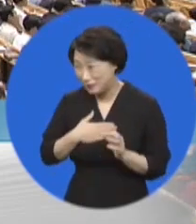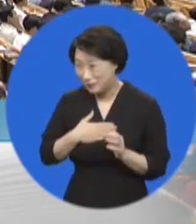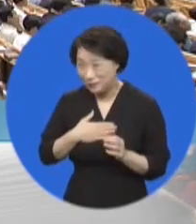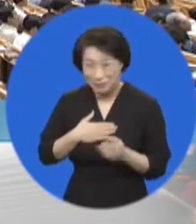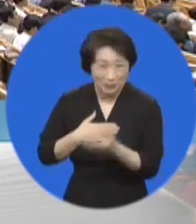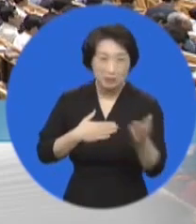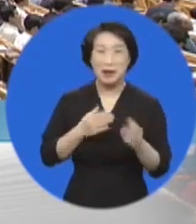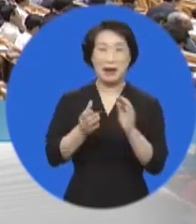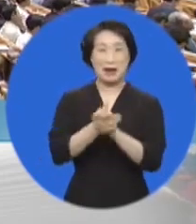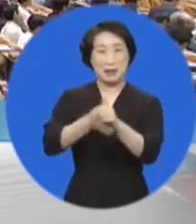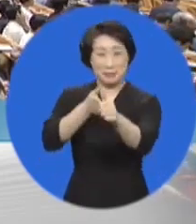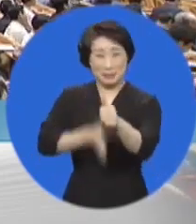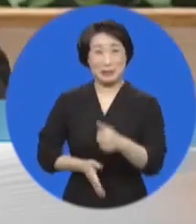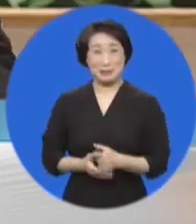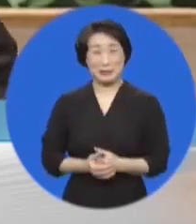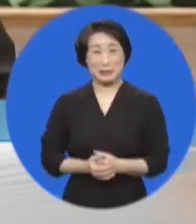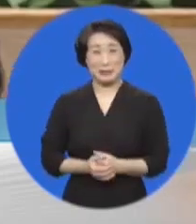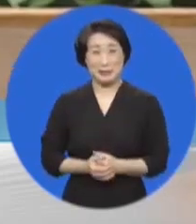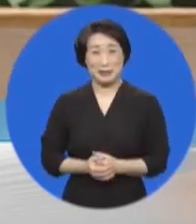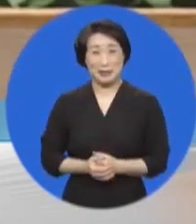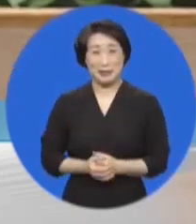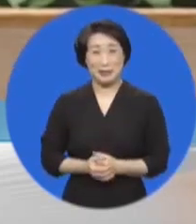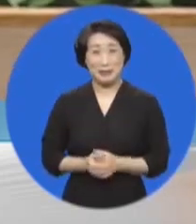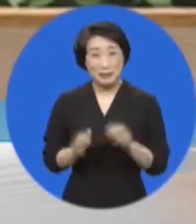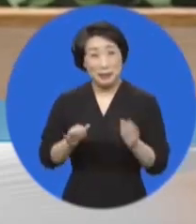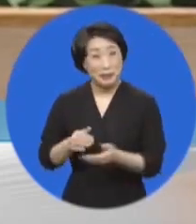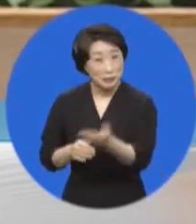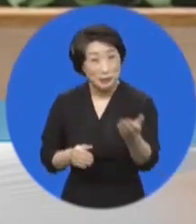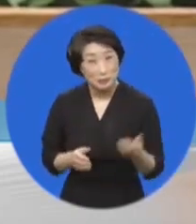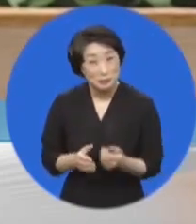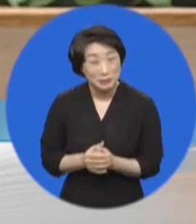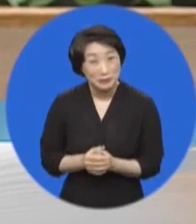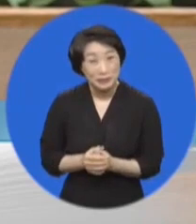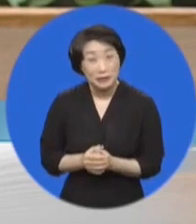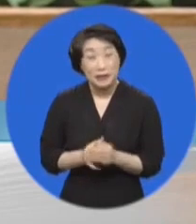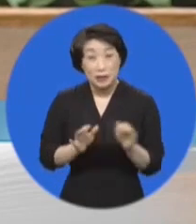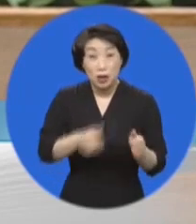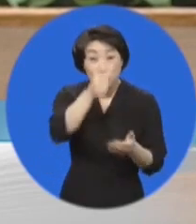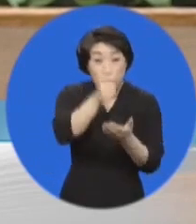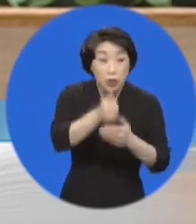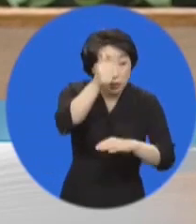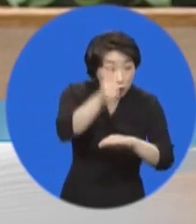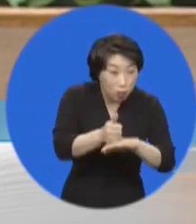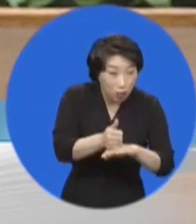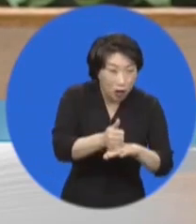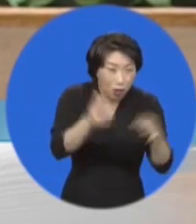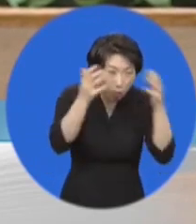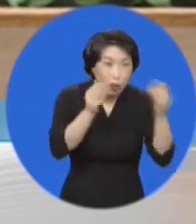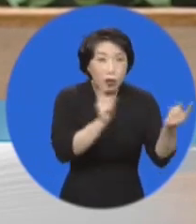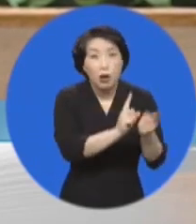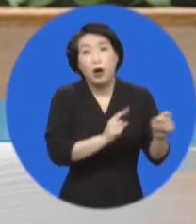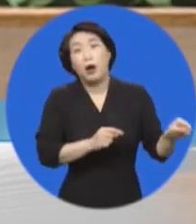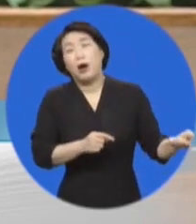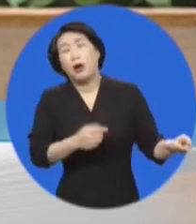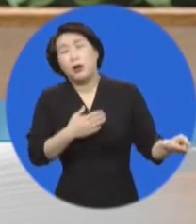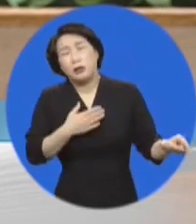알아들었으면 아멘합시다. 그러니까 여러분 그 죄값으로 당하는